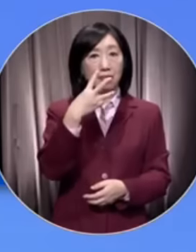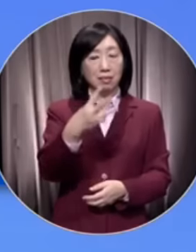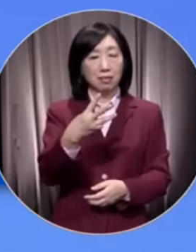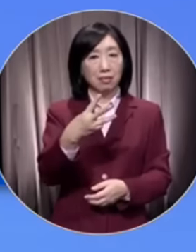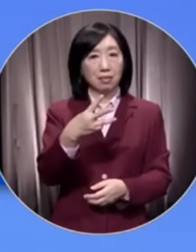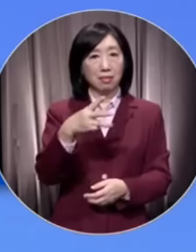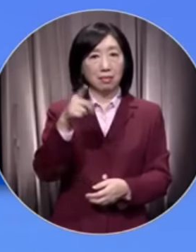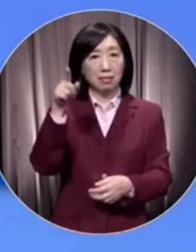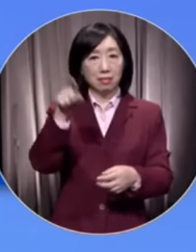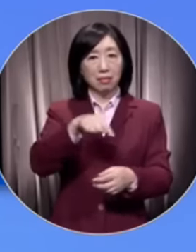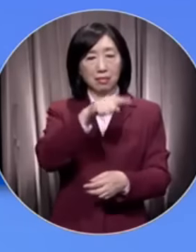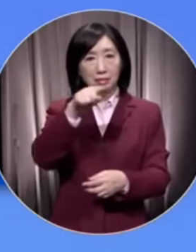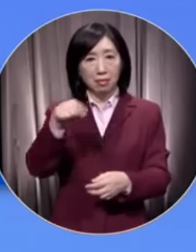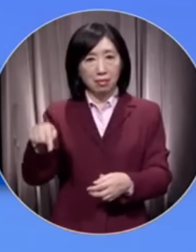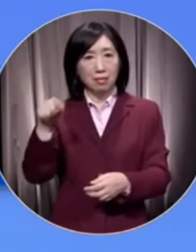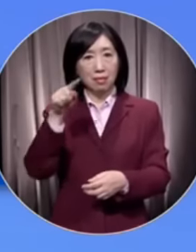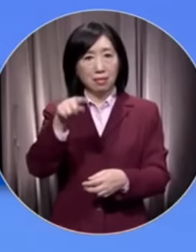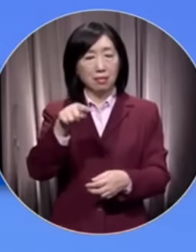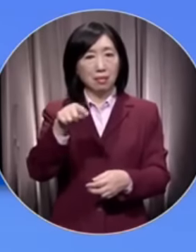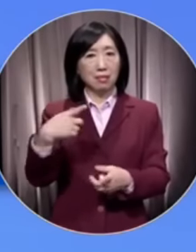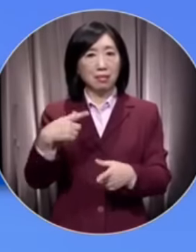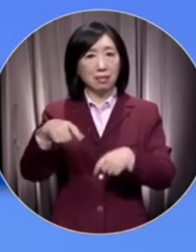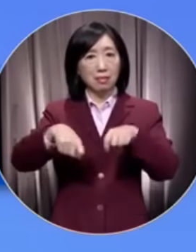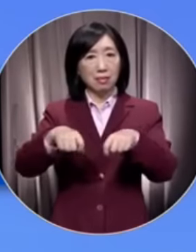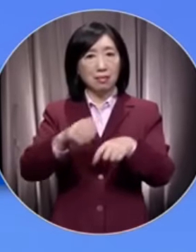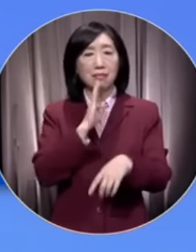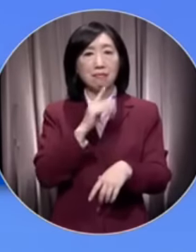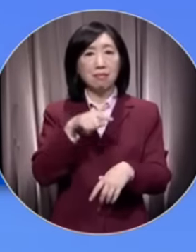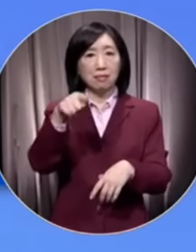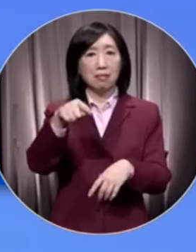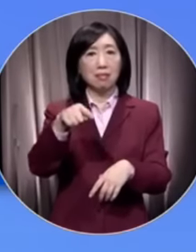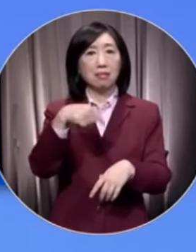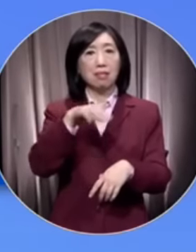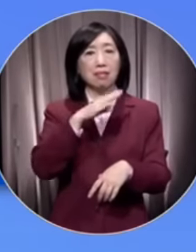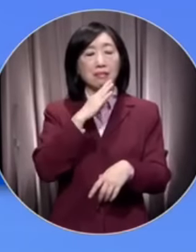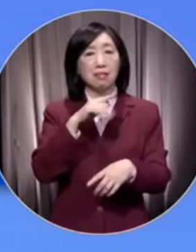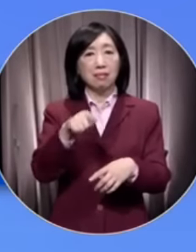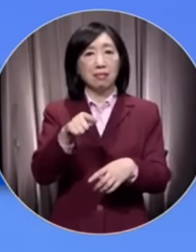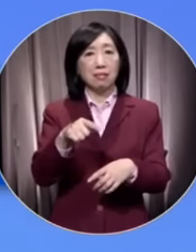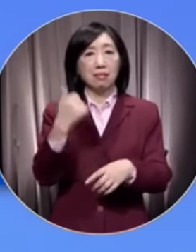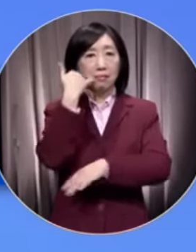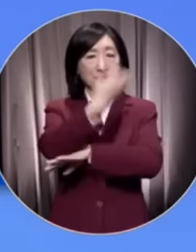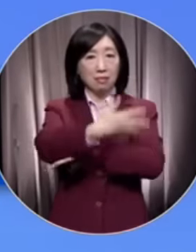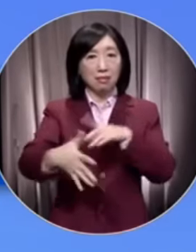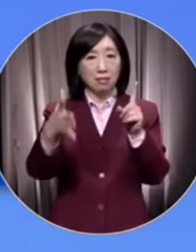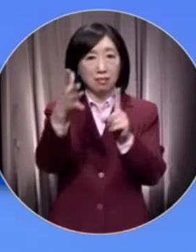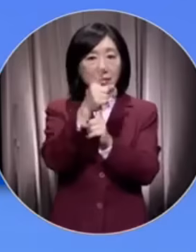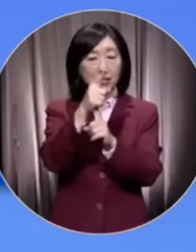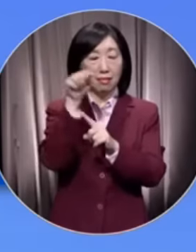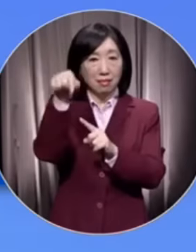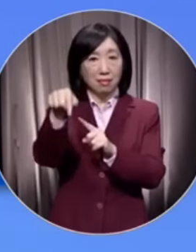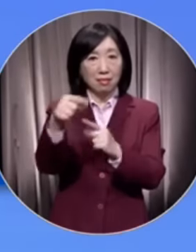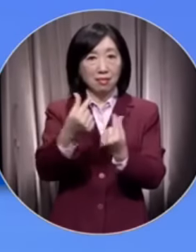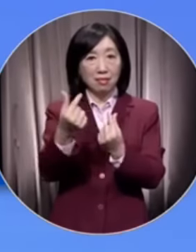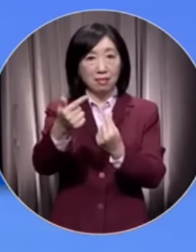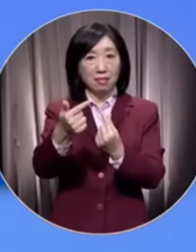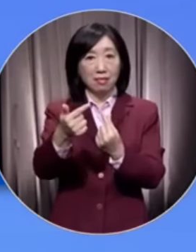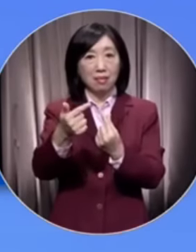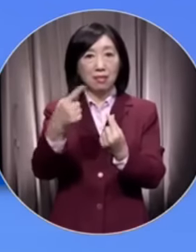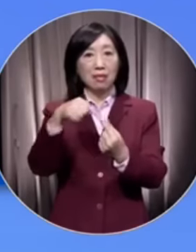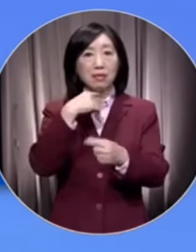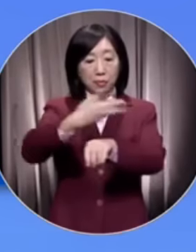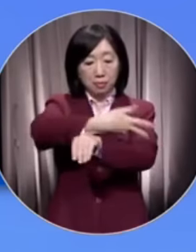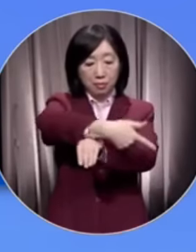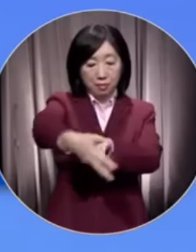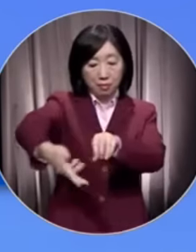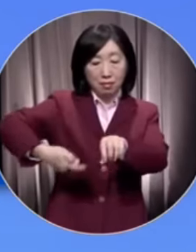3叉戟的计划。这个3叉戟就是海神的 trident， 那就是真正发挥我们海洋的